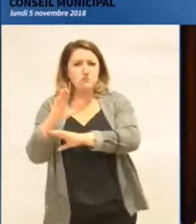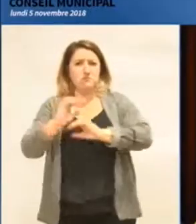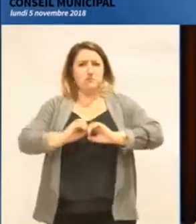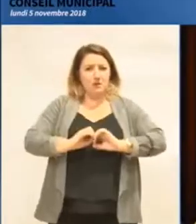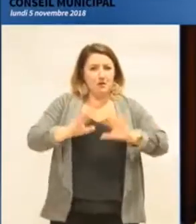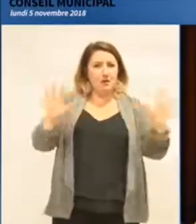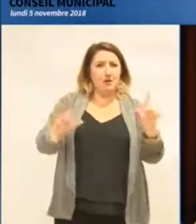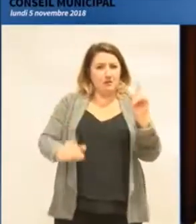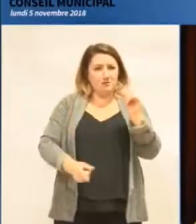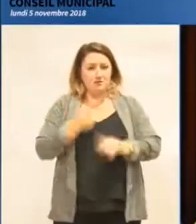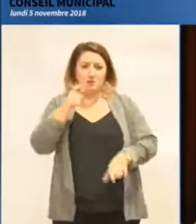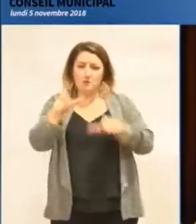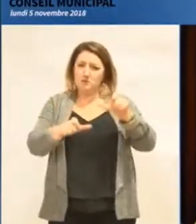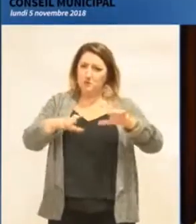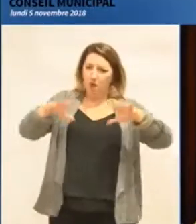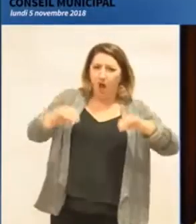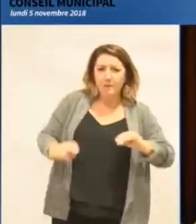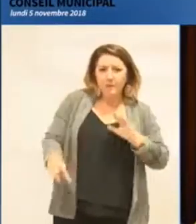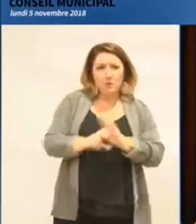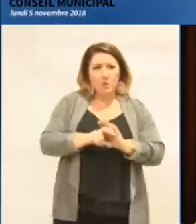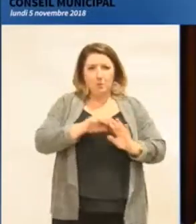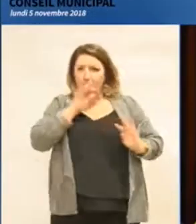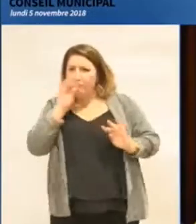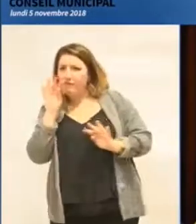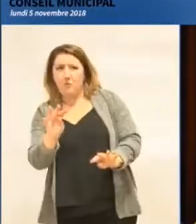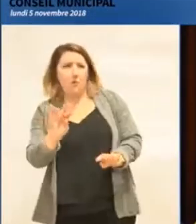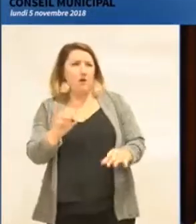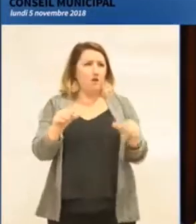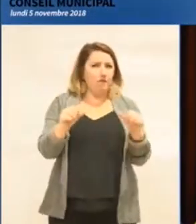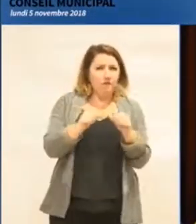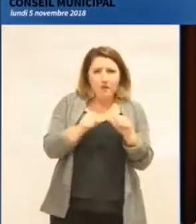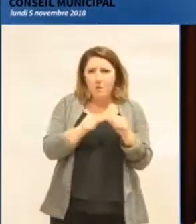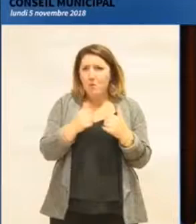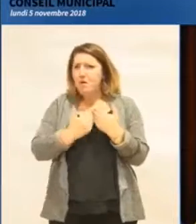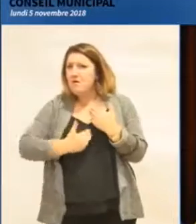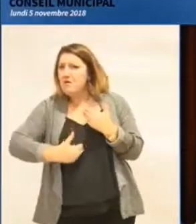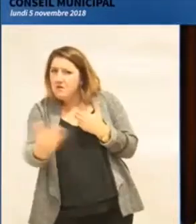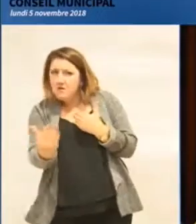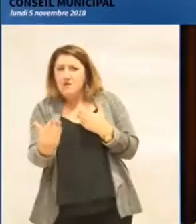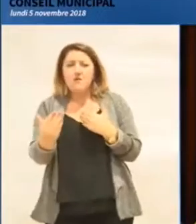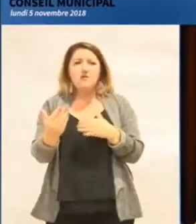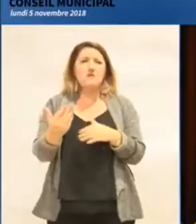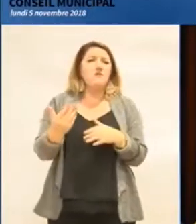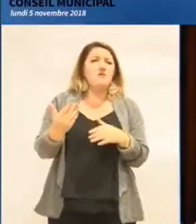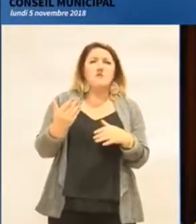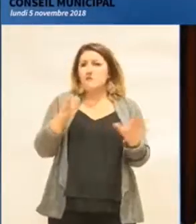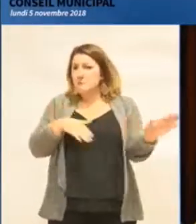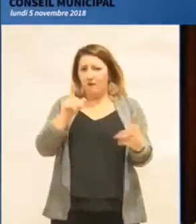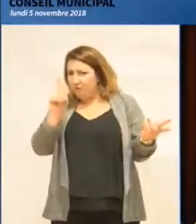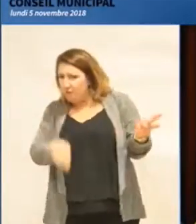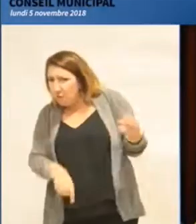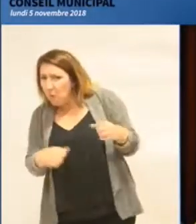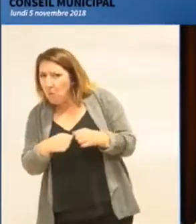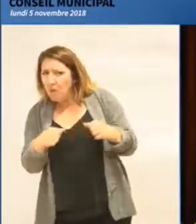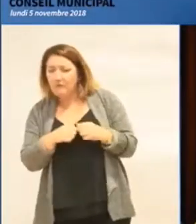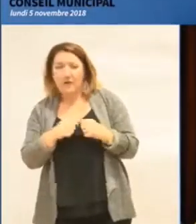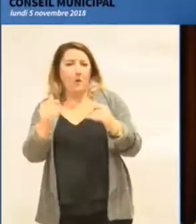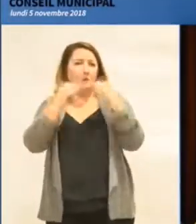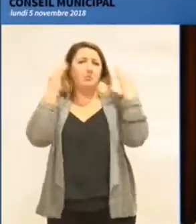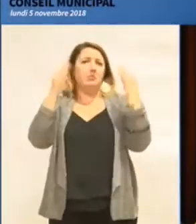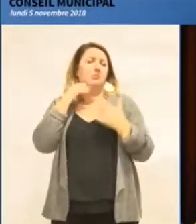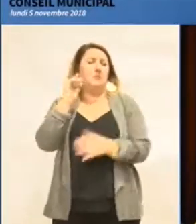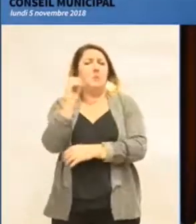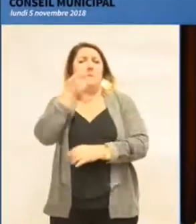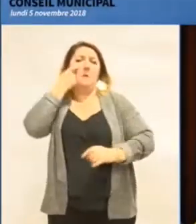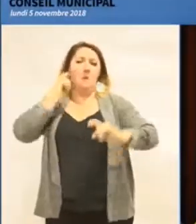sachent ce qui est fait, ce qui va l'être, ce qui fonctionne ou pas, ce qui va être fait dans les mois qui